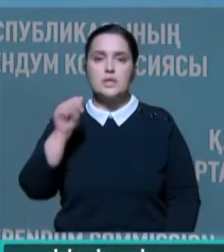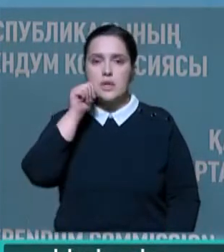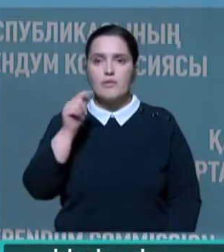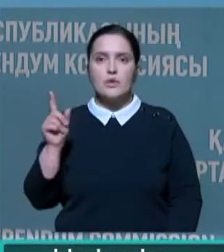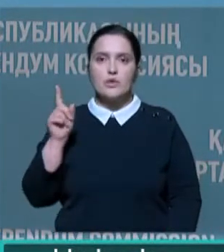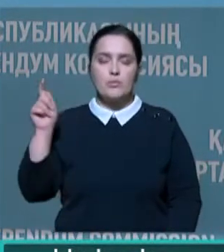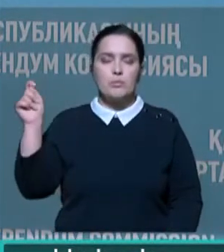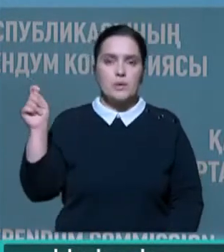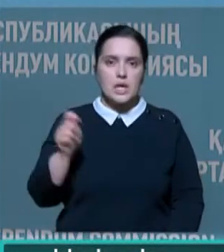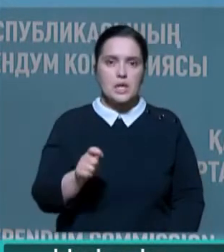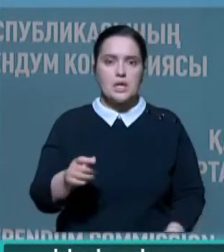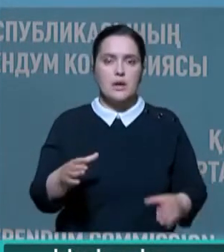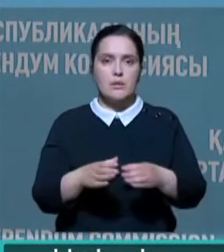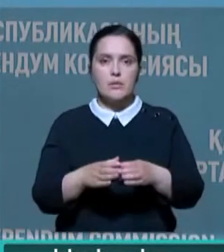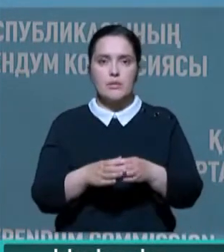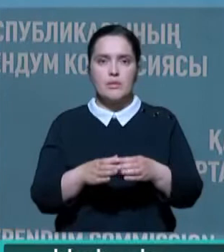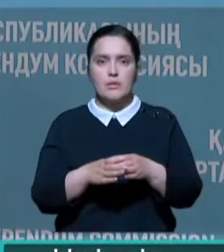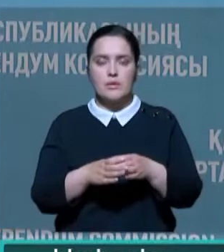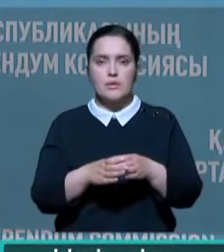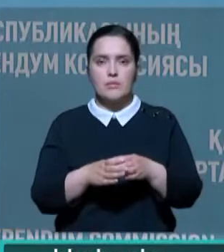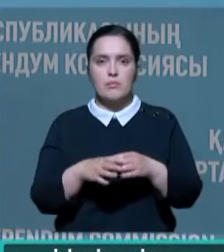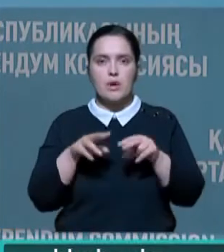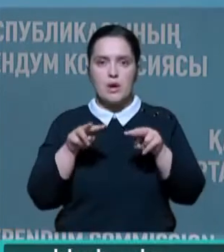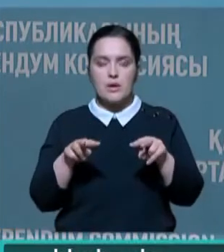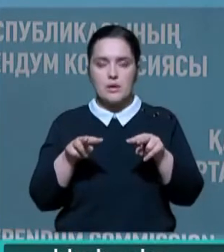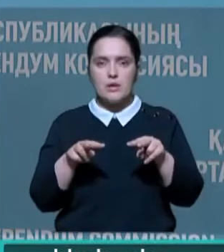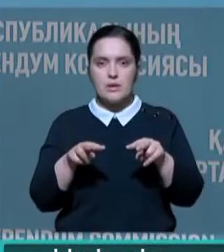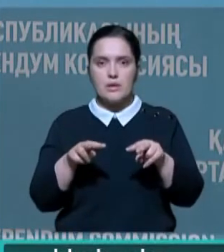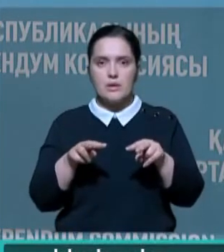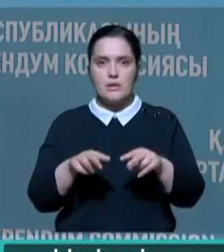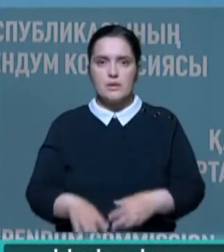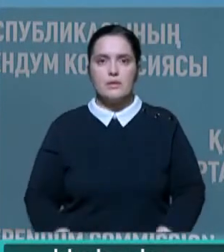прибытия первых краткосрочных наблюдателей от других органов Содружества.